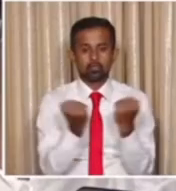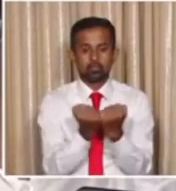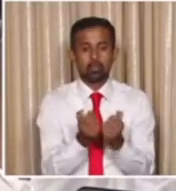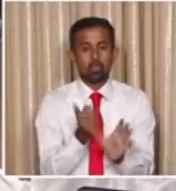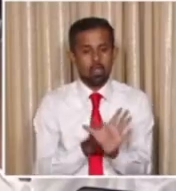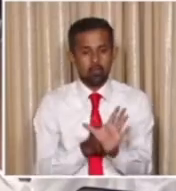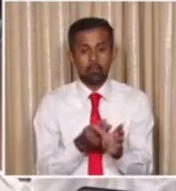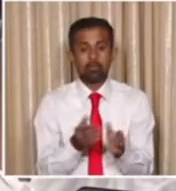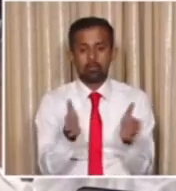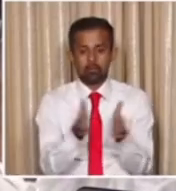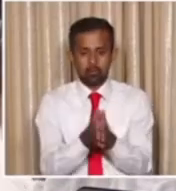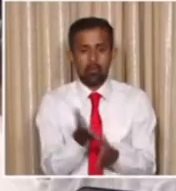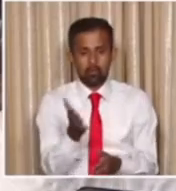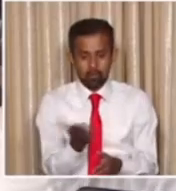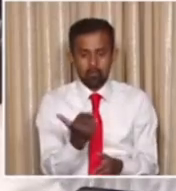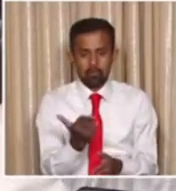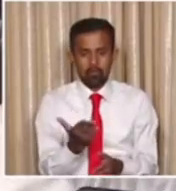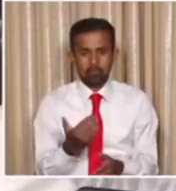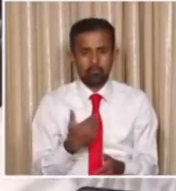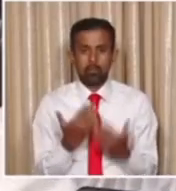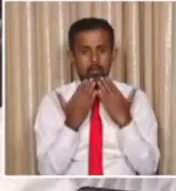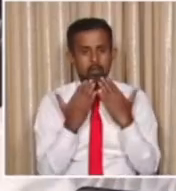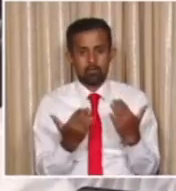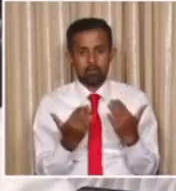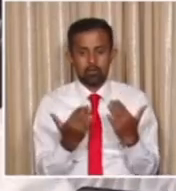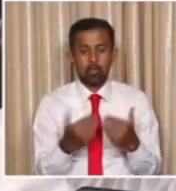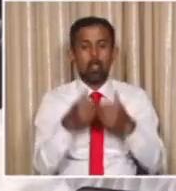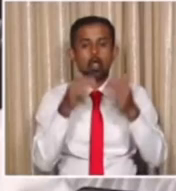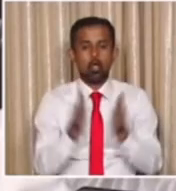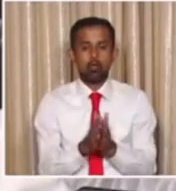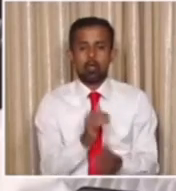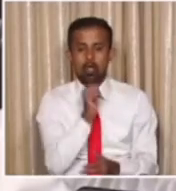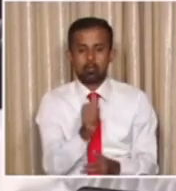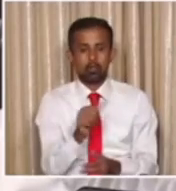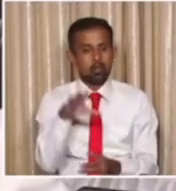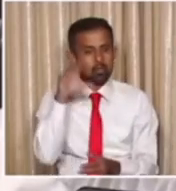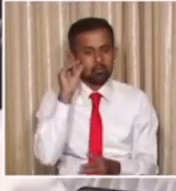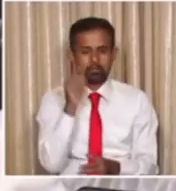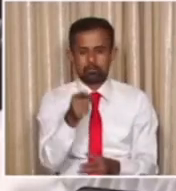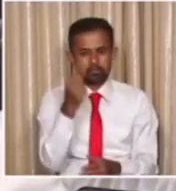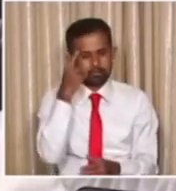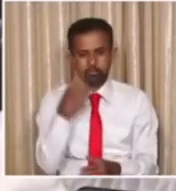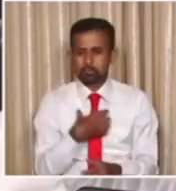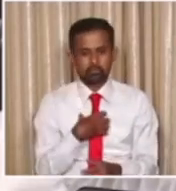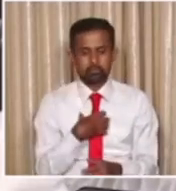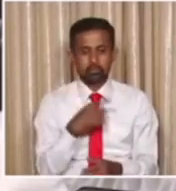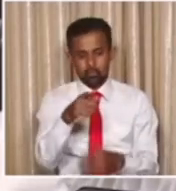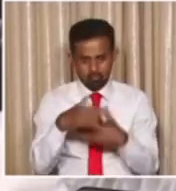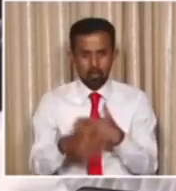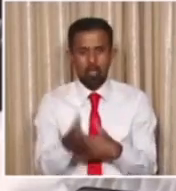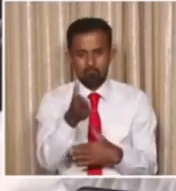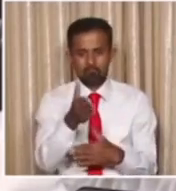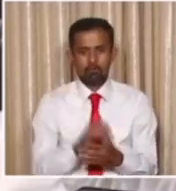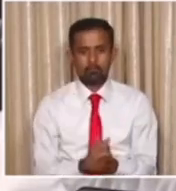නිරන්තරයෙන් ගනුදෙනු කරන නිසා මම ඒ ගැන ස්තුතිවන්ත වෙනවා. හැබැයි මේ සියල්ල සත්‍ය හැටියට සැලකීම ගැන මම කනගාටු වෙනවා. ඔබතුමා ඔච්චර අද්දගින් තියෙන කෙනෙක්